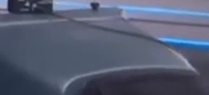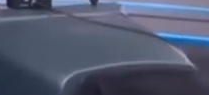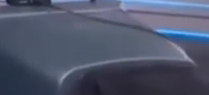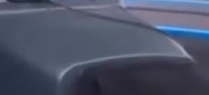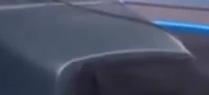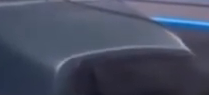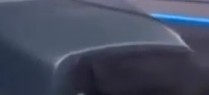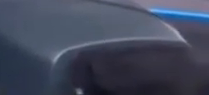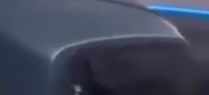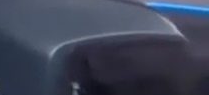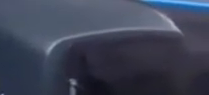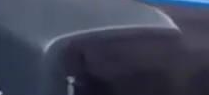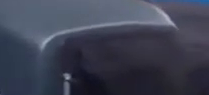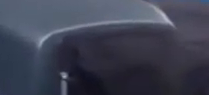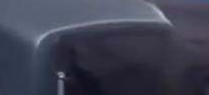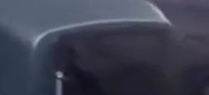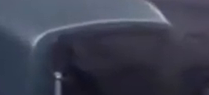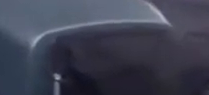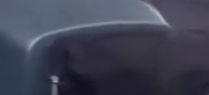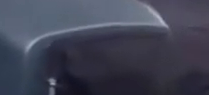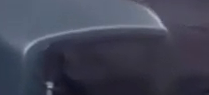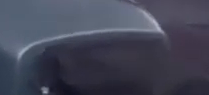laporannya.